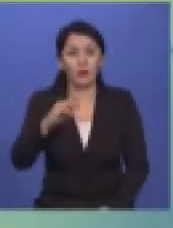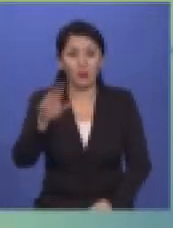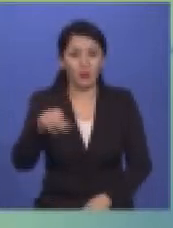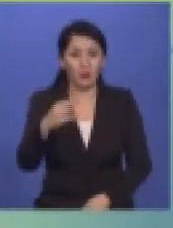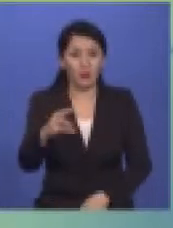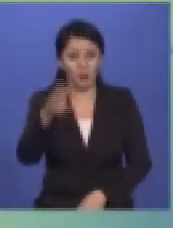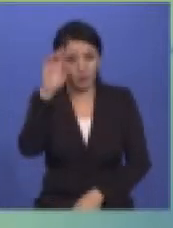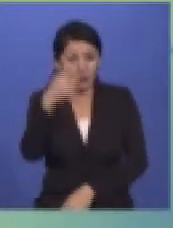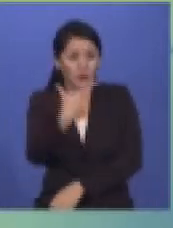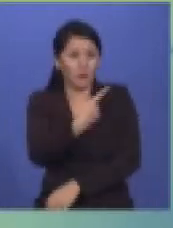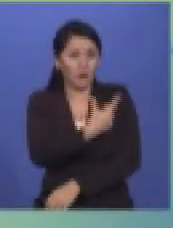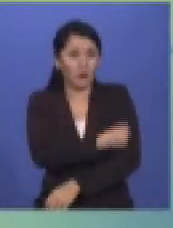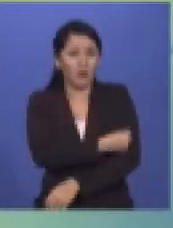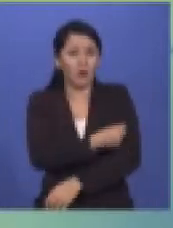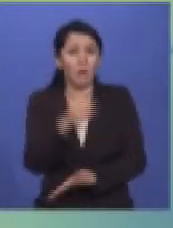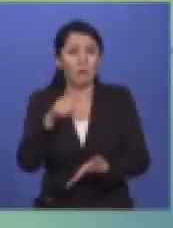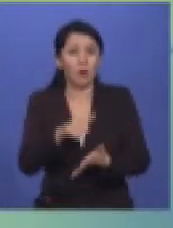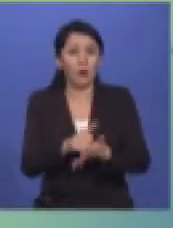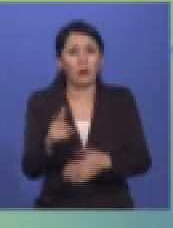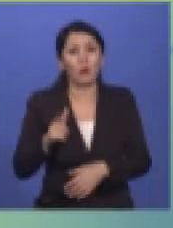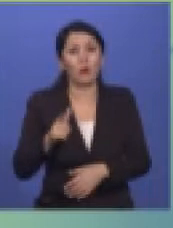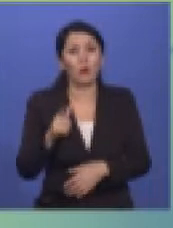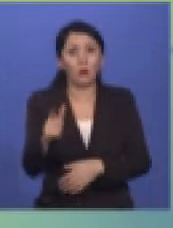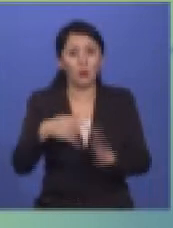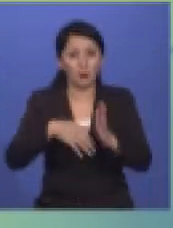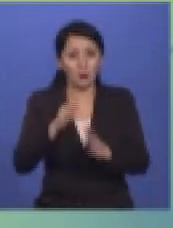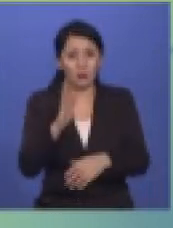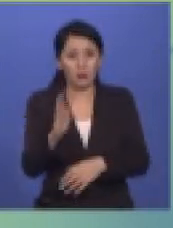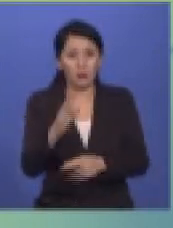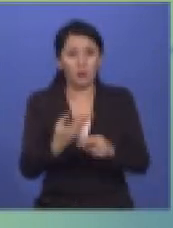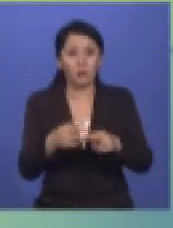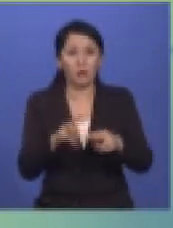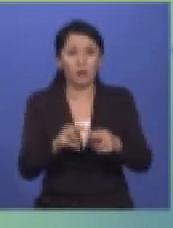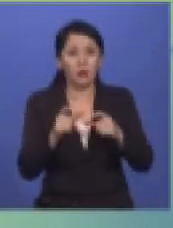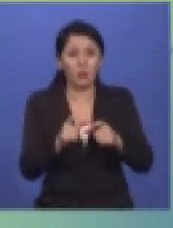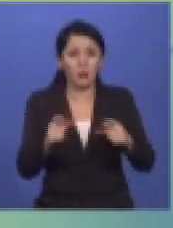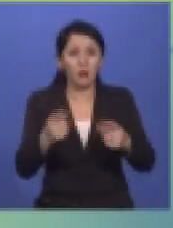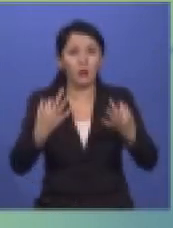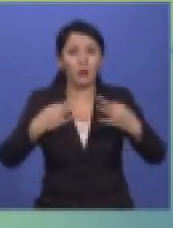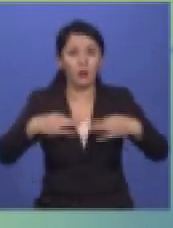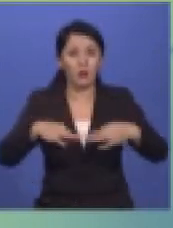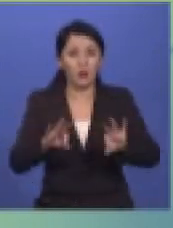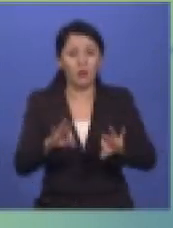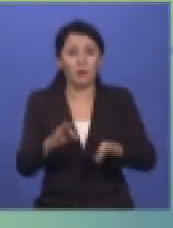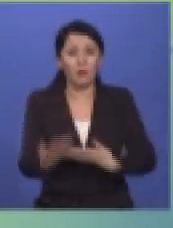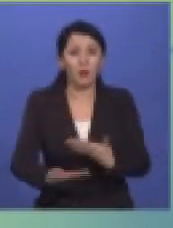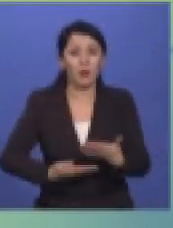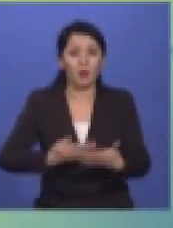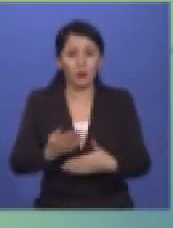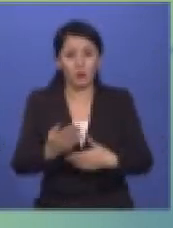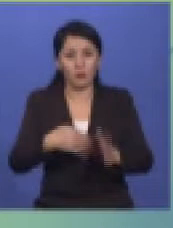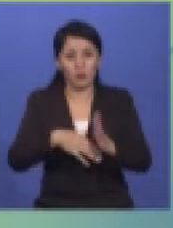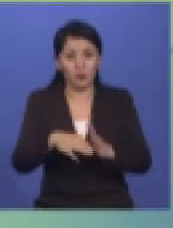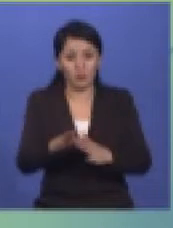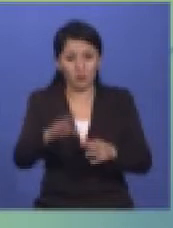ТМД елдері вакцина паспорттарын өз ара тануды женелдетуі тиіс. Бұл азаматтардың емін еркін жүріп тұруына әрі іскерлік байланысты